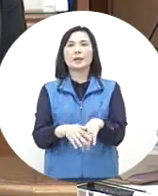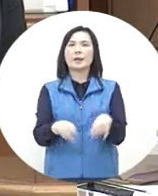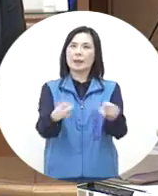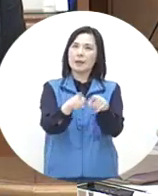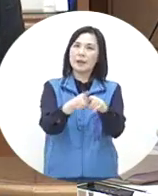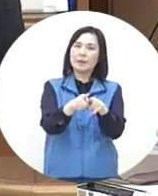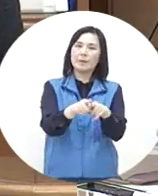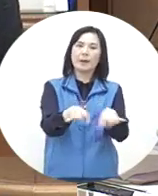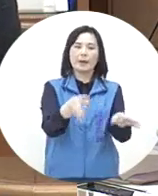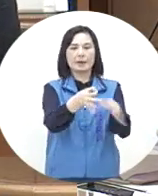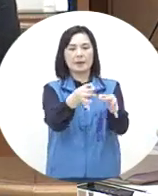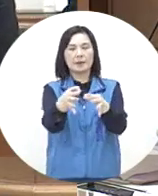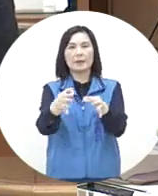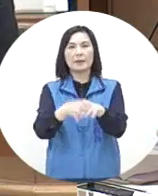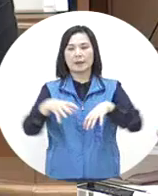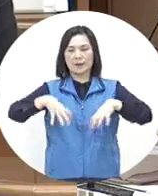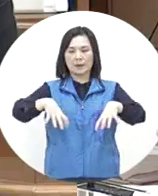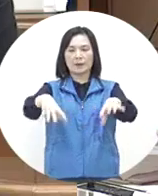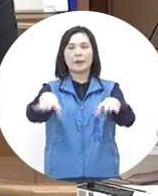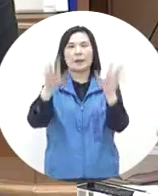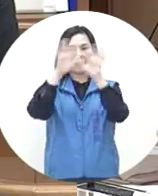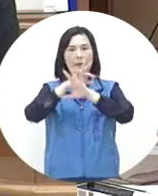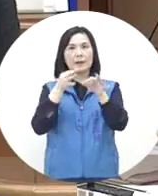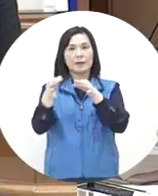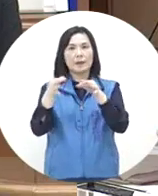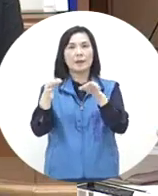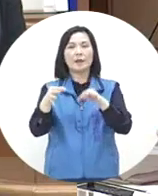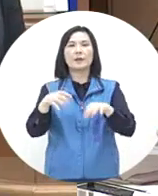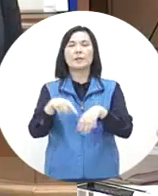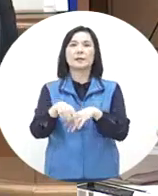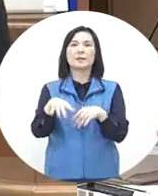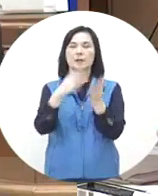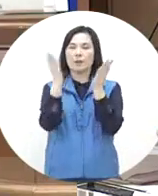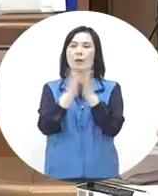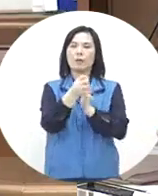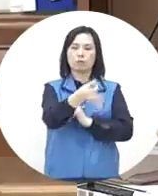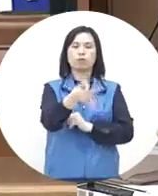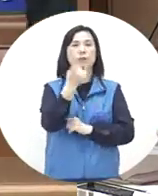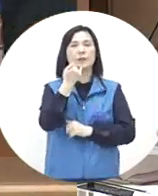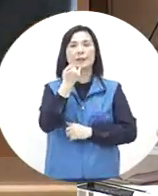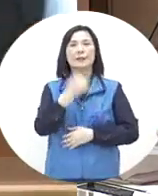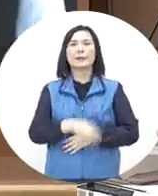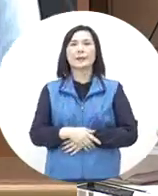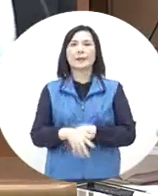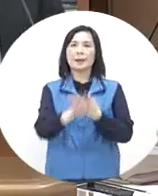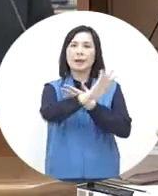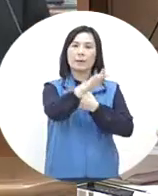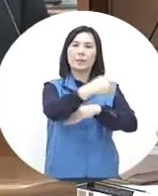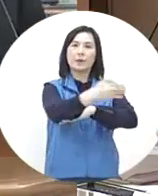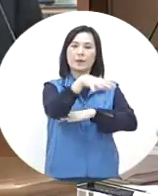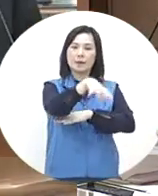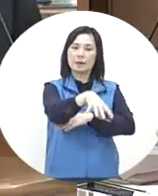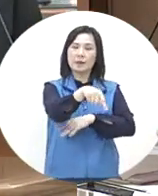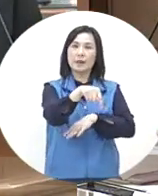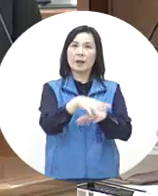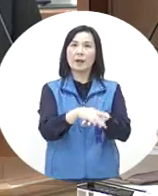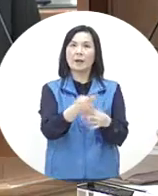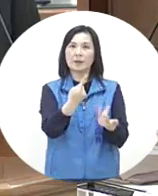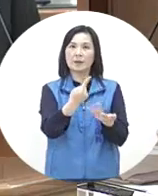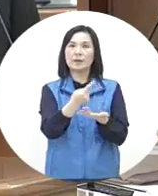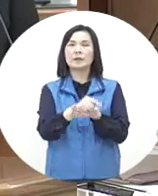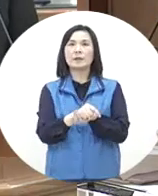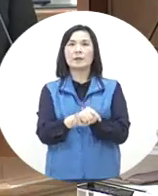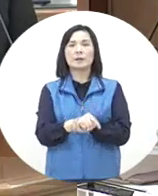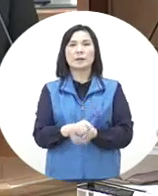场、夜市、摊商、 这个我知道，我说的是夜市券。 起码刚好，其他县市这些做法哈，一起满额才 夜市券， 一起满额才加码